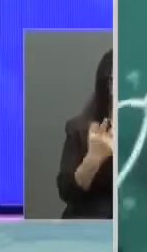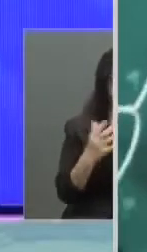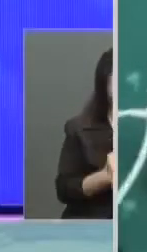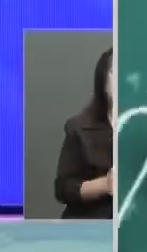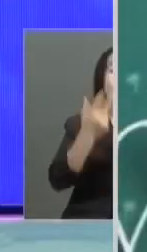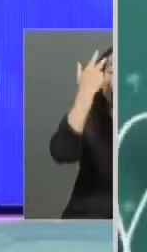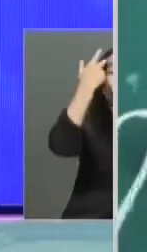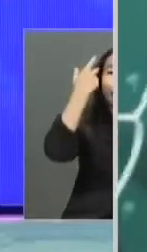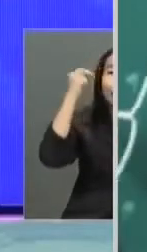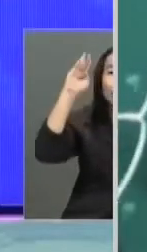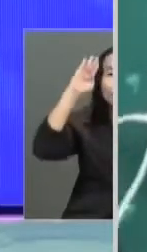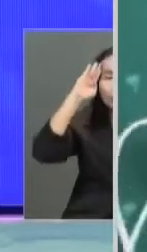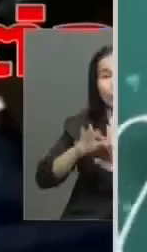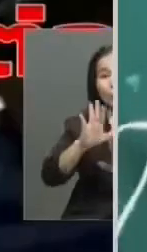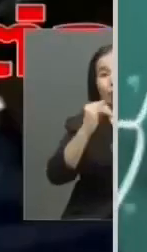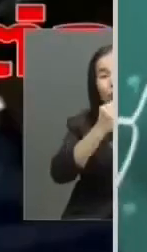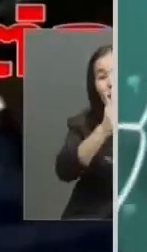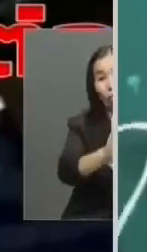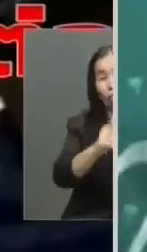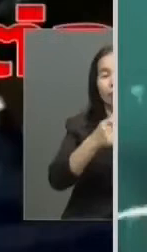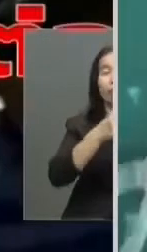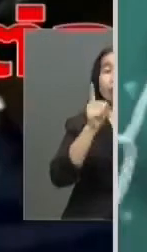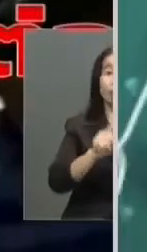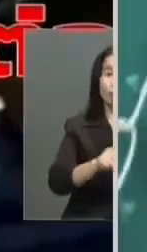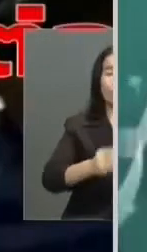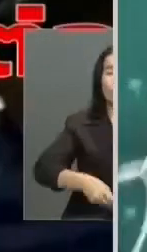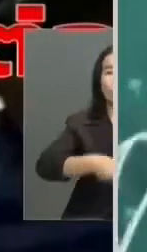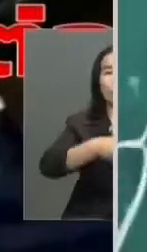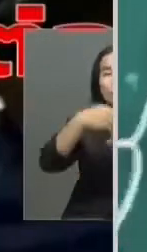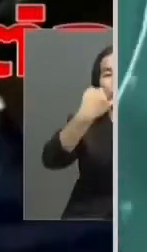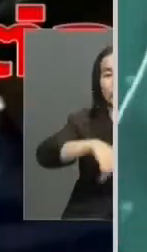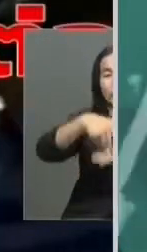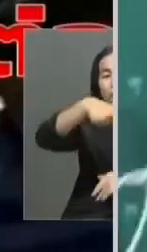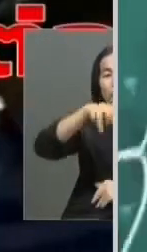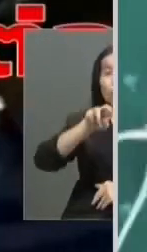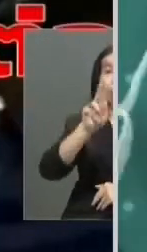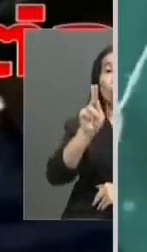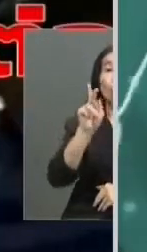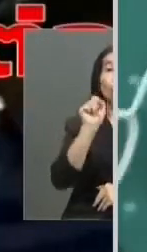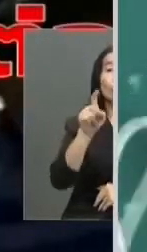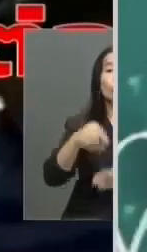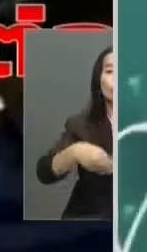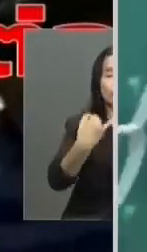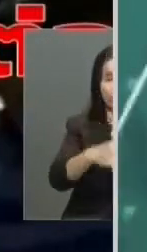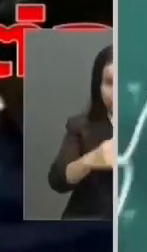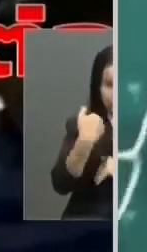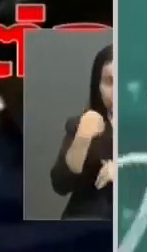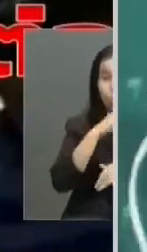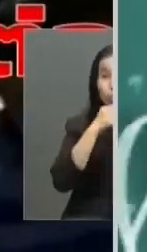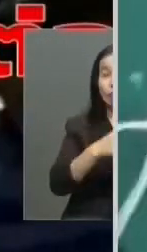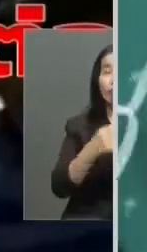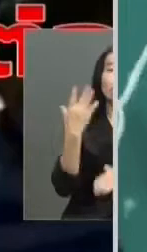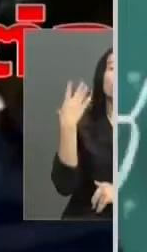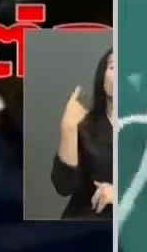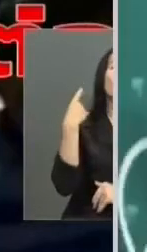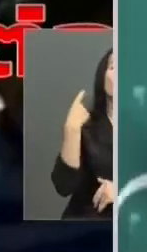าจำนวนผู้ที่ติดเชื้อในแต่ละวันยังสูงเกิน100รายทุกวันนะครับเพราะฉะนั้นไม่แปลกที่ทางทีมงานที่